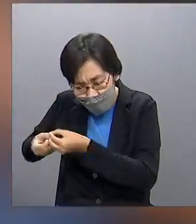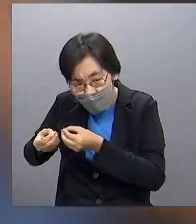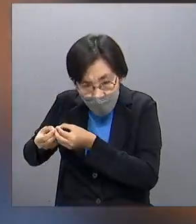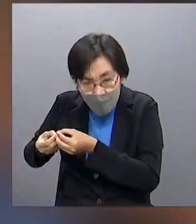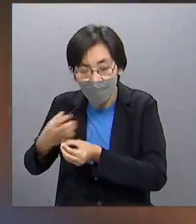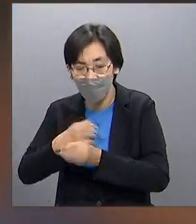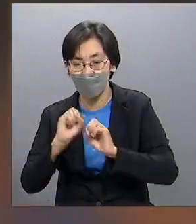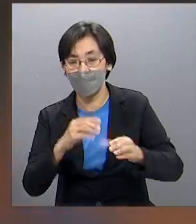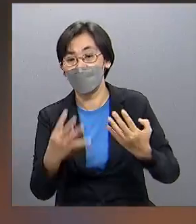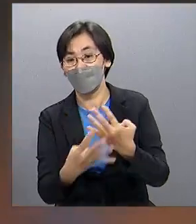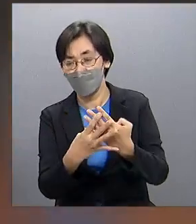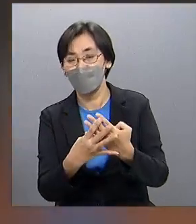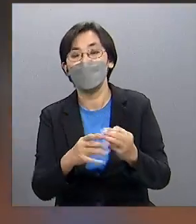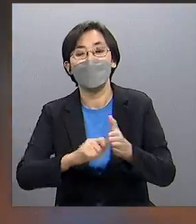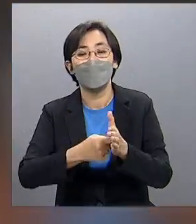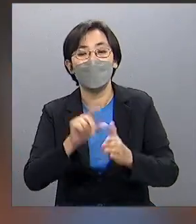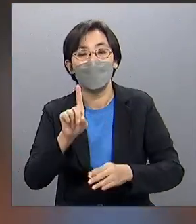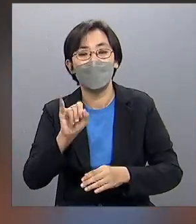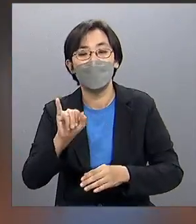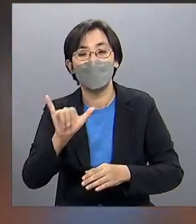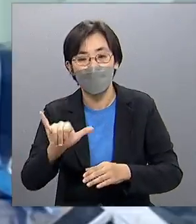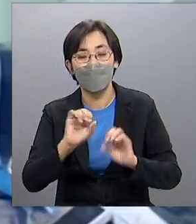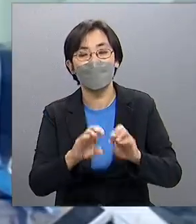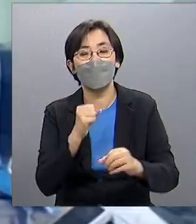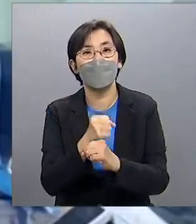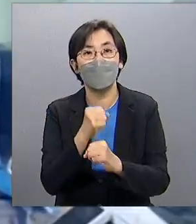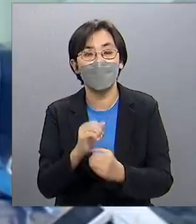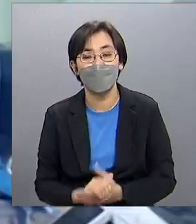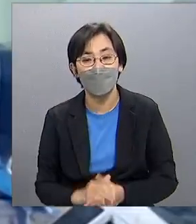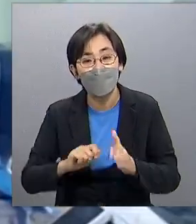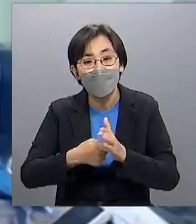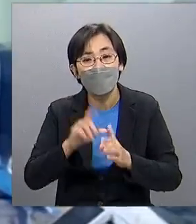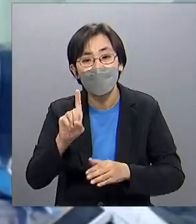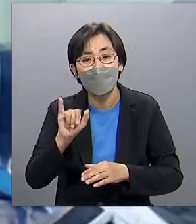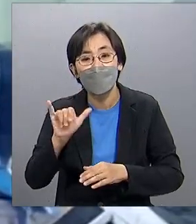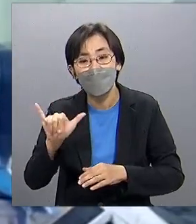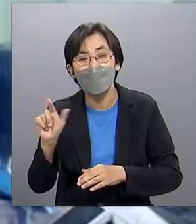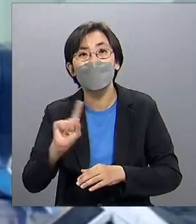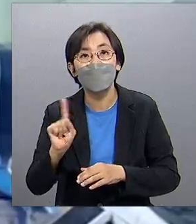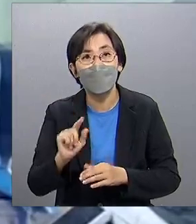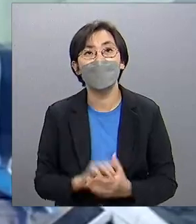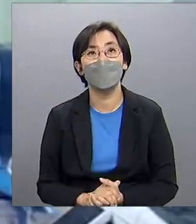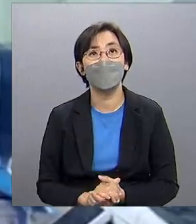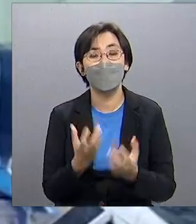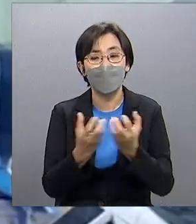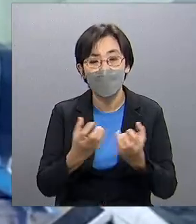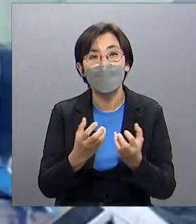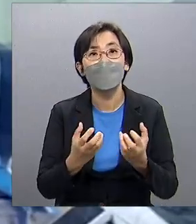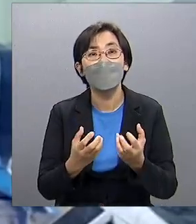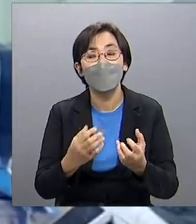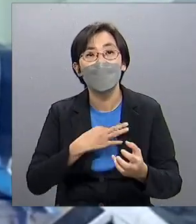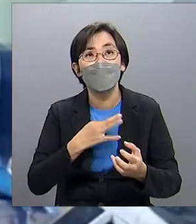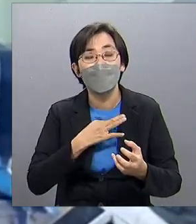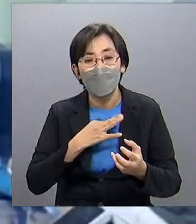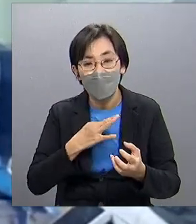กุญแจ DIY ซึ่งพวงกุญแจ DIY ก็คือเป็นการใช้เศษผ้าทอมือซึ่งเป็น